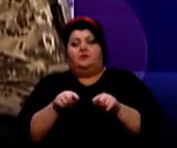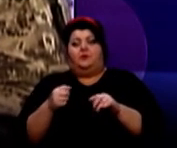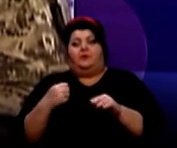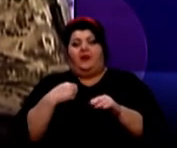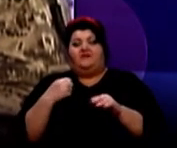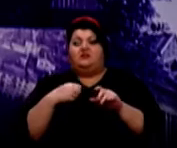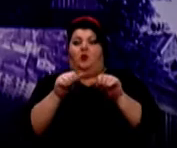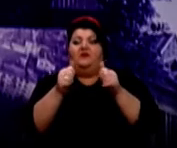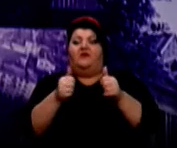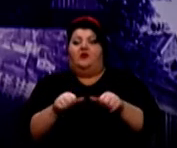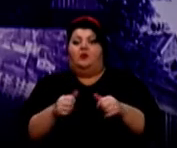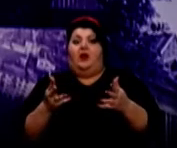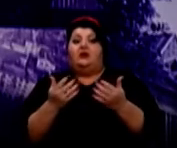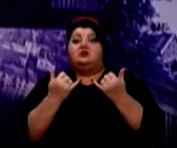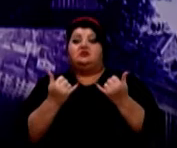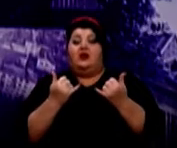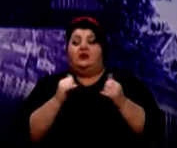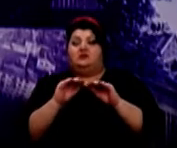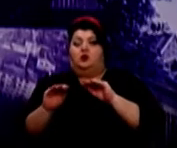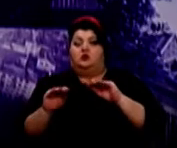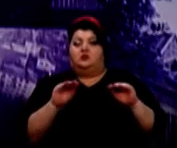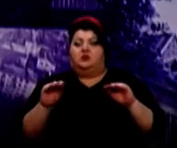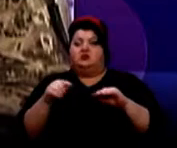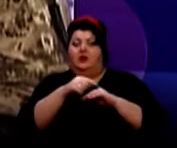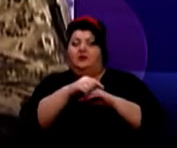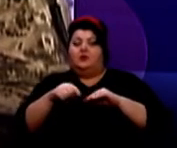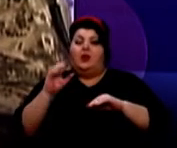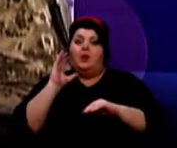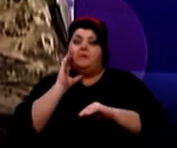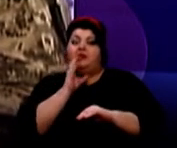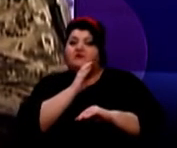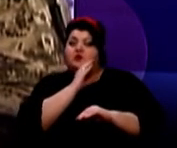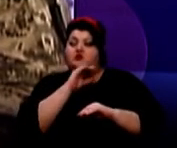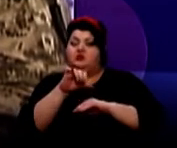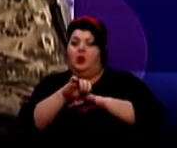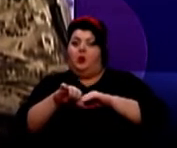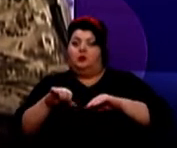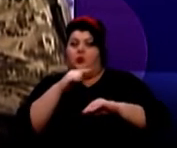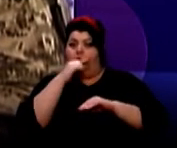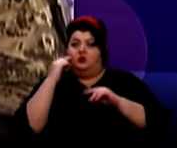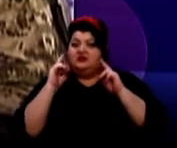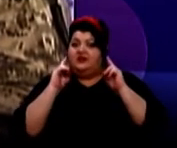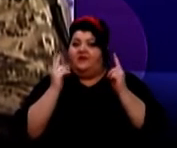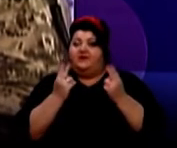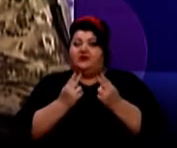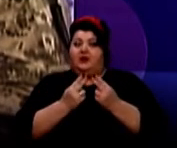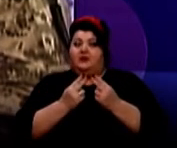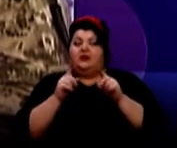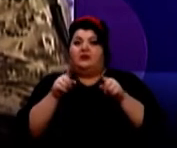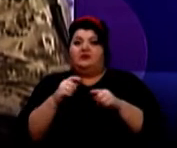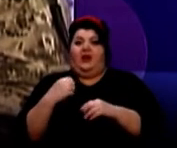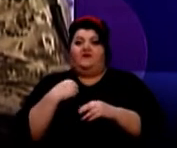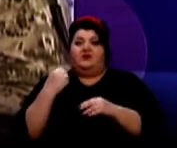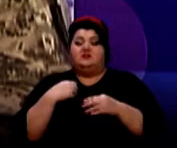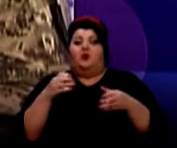військові формування, які зараз розміщаються вздовж північних кордонів Російської Федерації, на те військове угрупування,